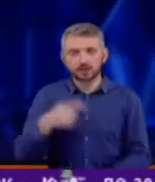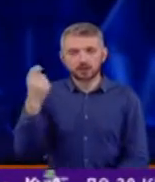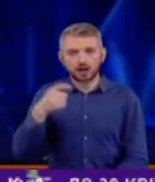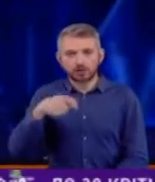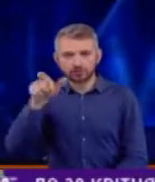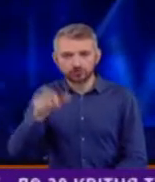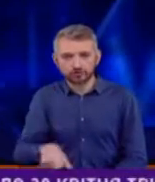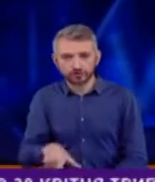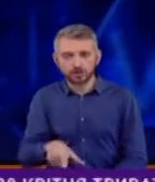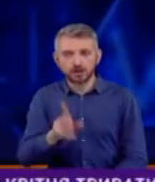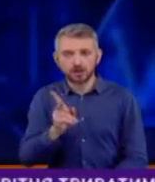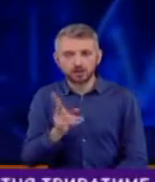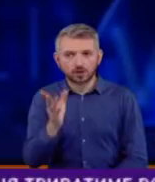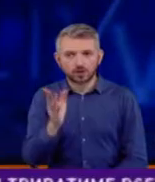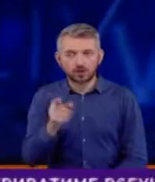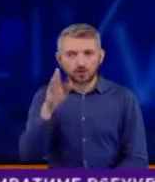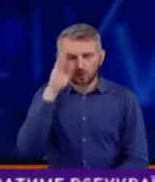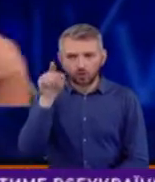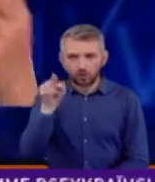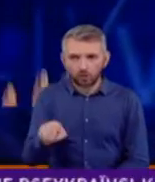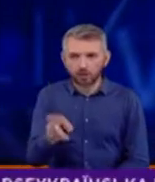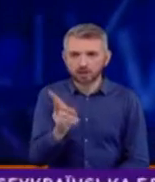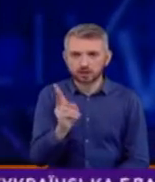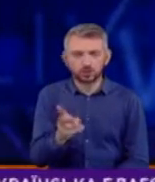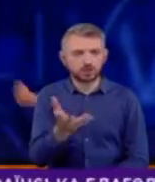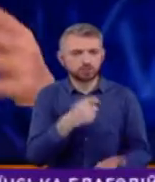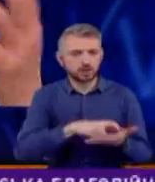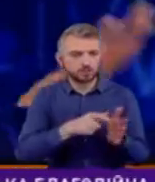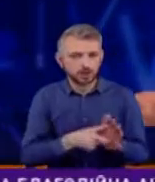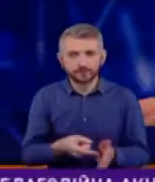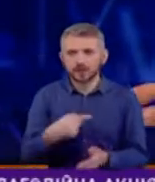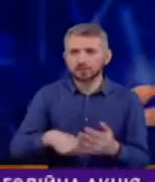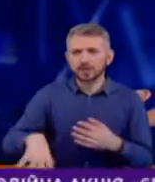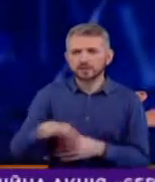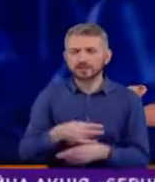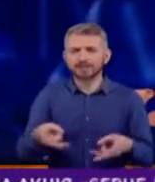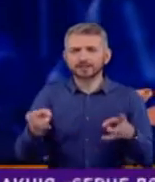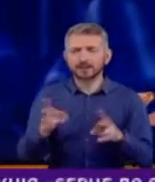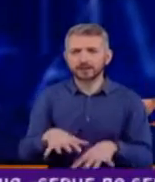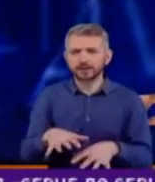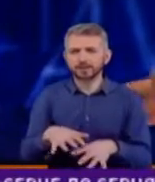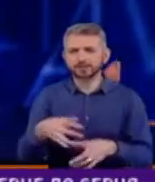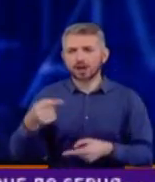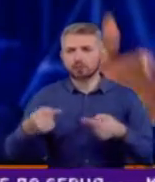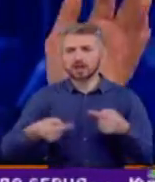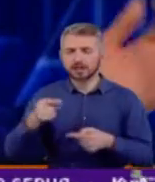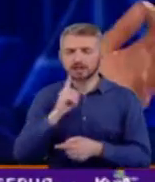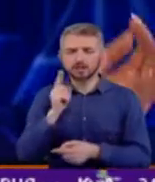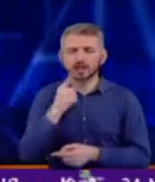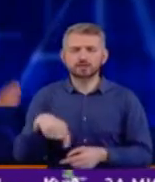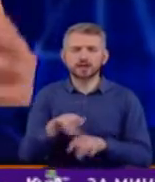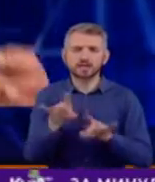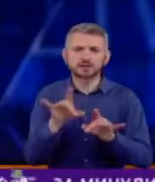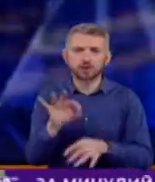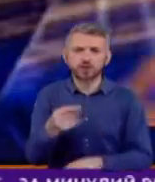гаишник, который, угу. Он, который. То есть приймання. Мы все просто, все остальные оппоненты Зеленского, они